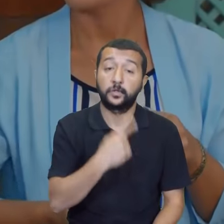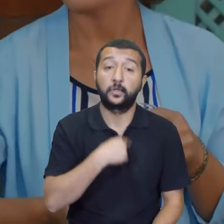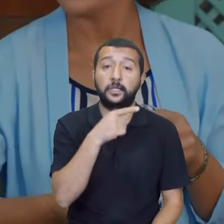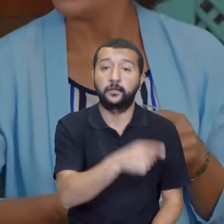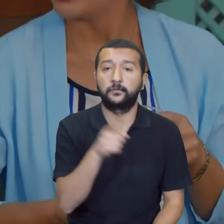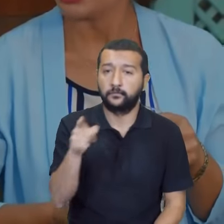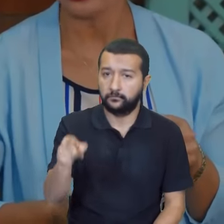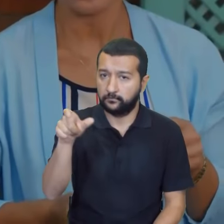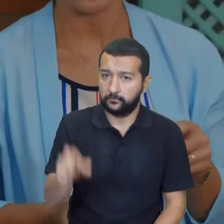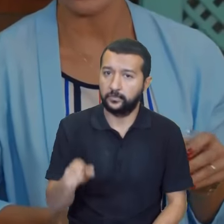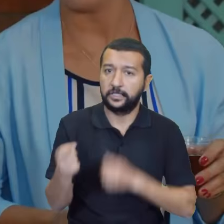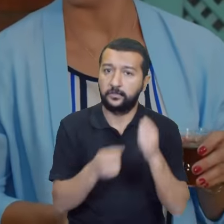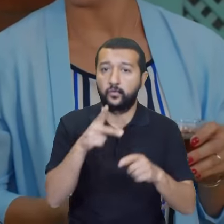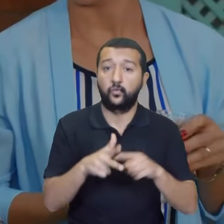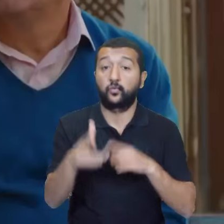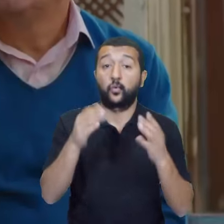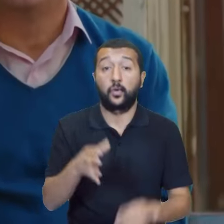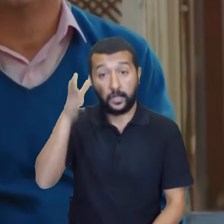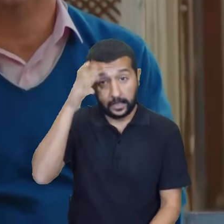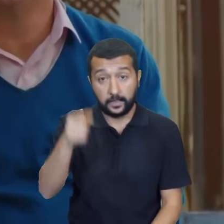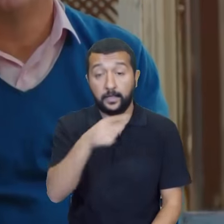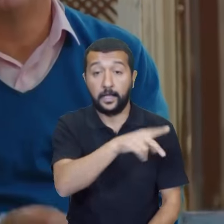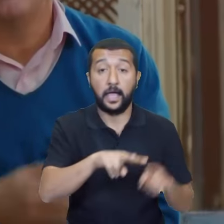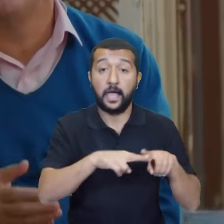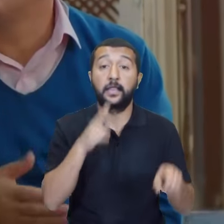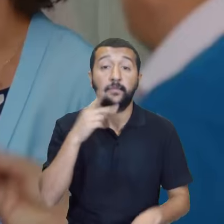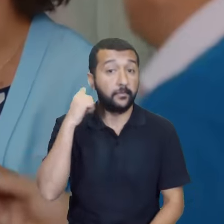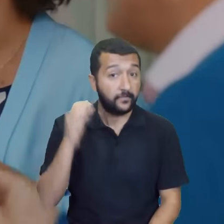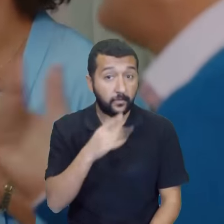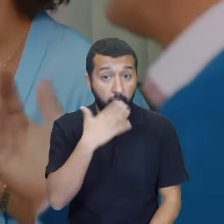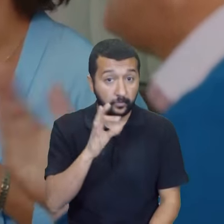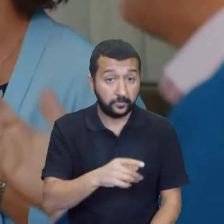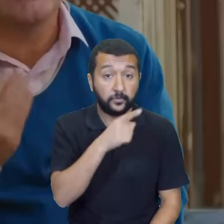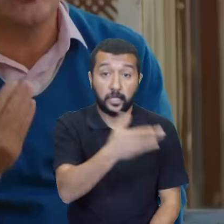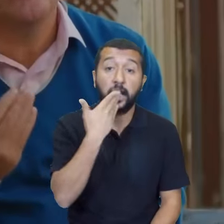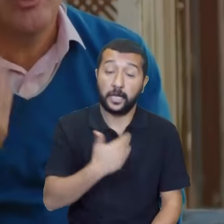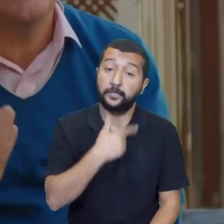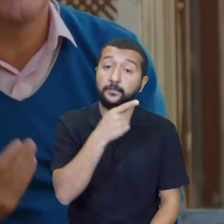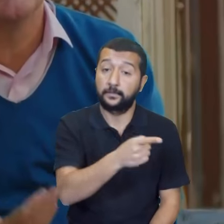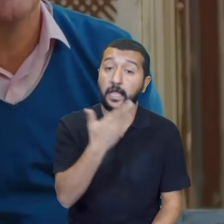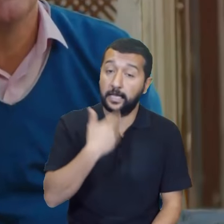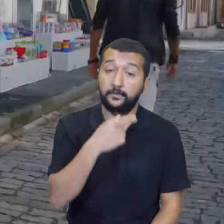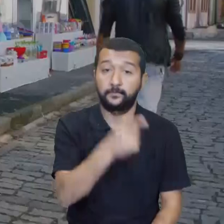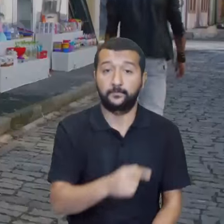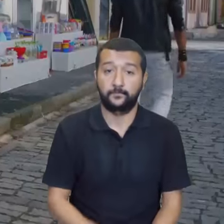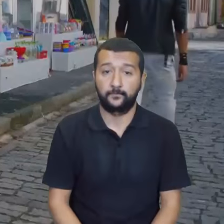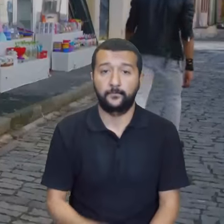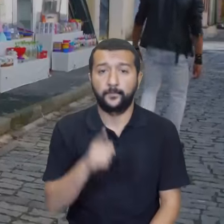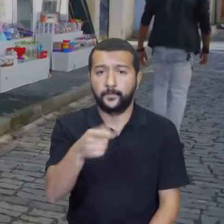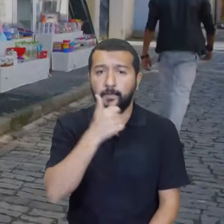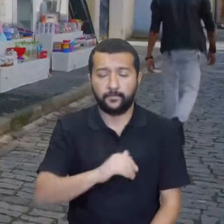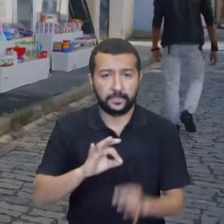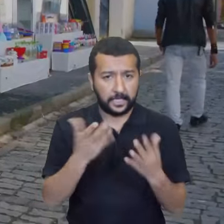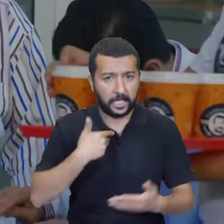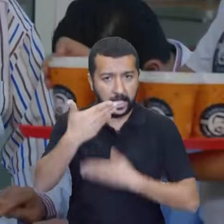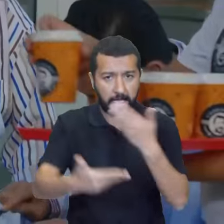söyle. Ayol senin de işin gücün kurdele oldu yani. Ya Adile ablanın haberi var mıymış yok muymuş? Sen onu anlatsana oğlum, onu anlatsana. Ha? Ya abi daha